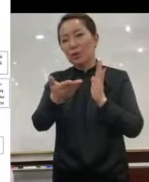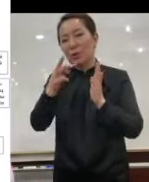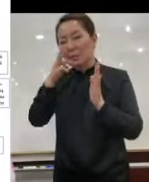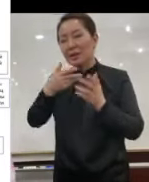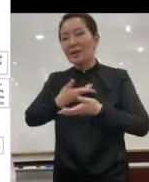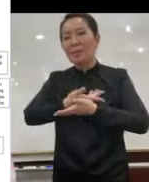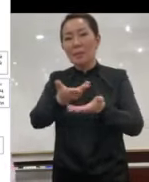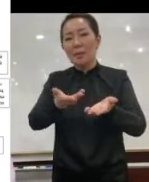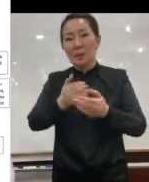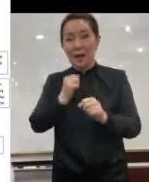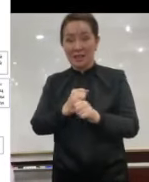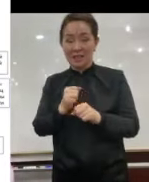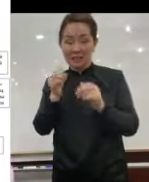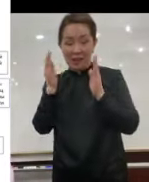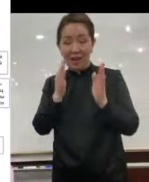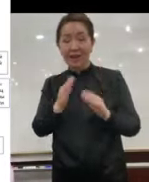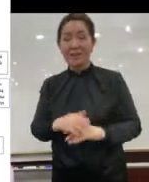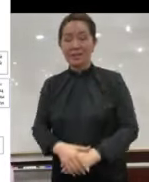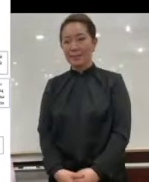байгаа.